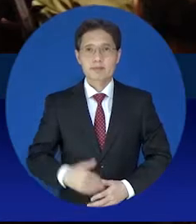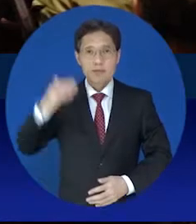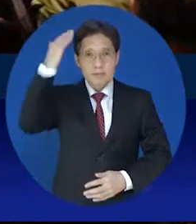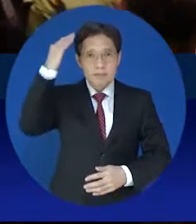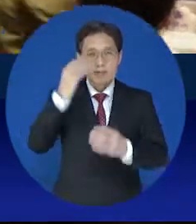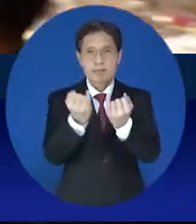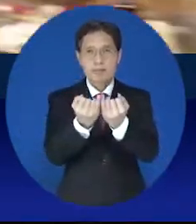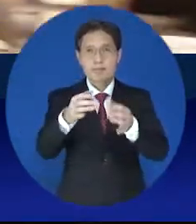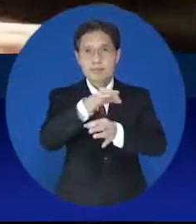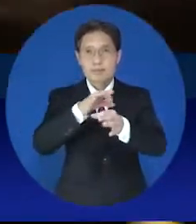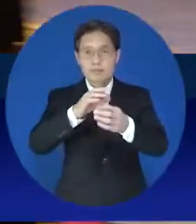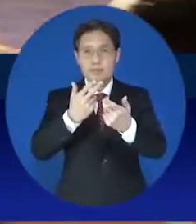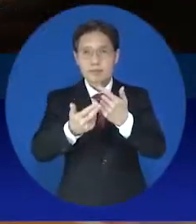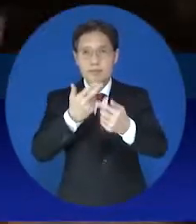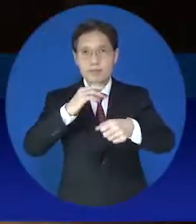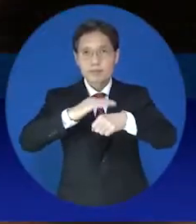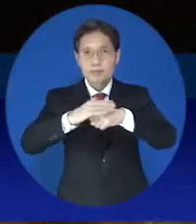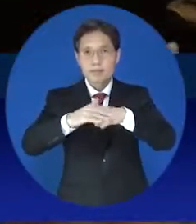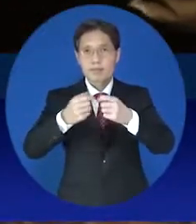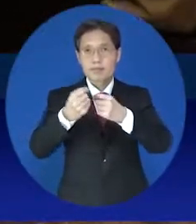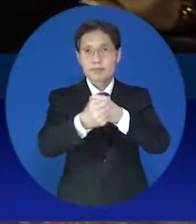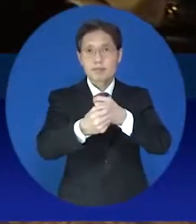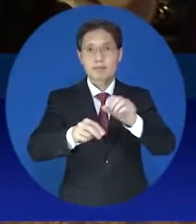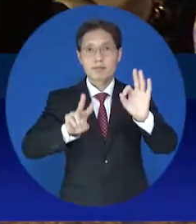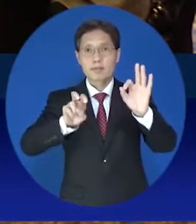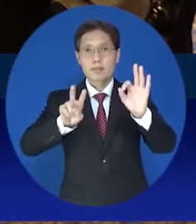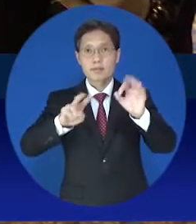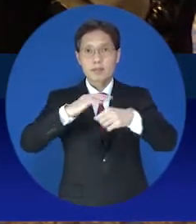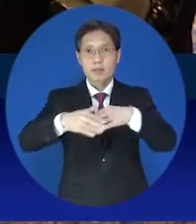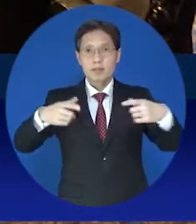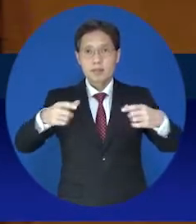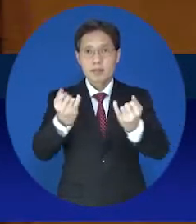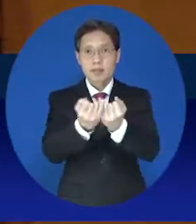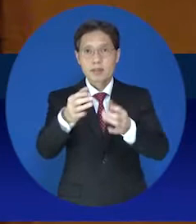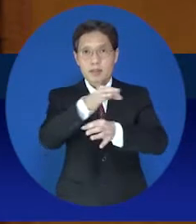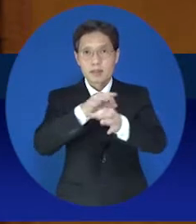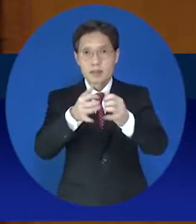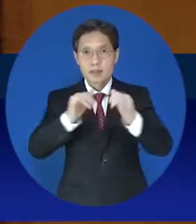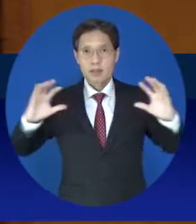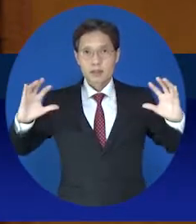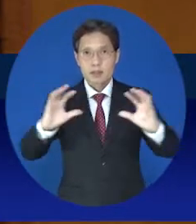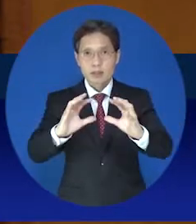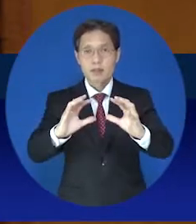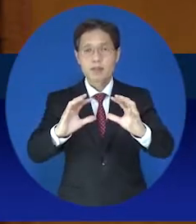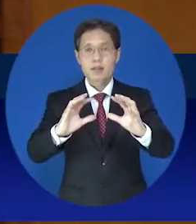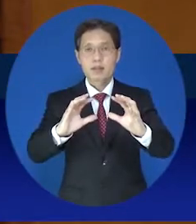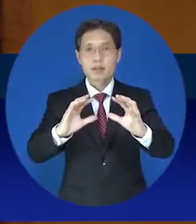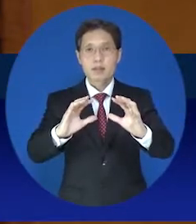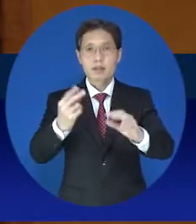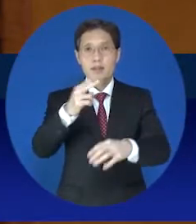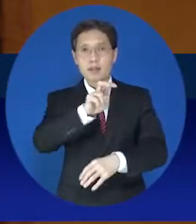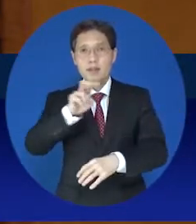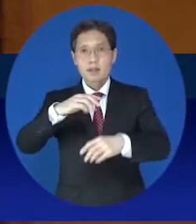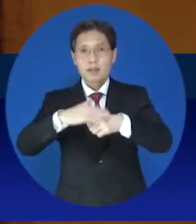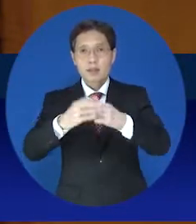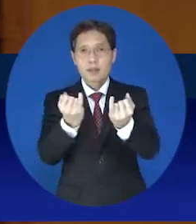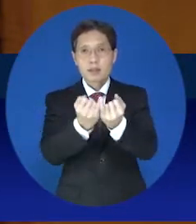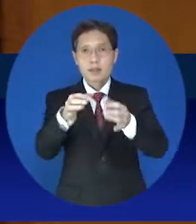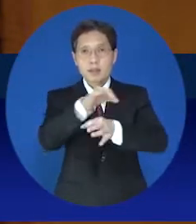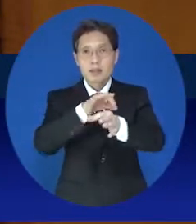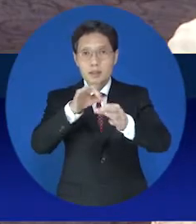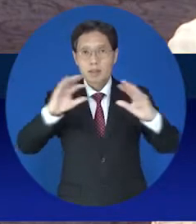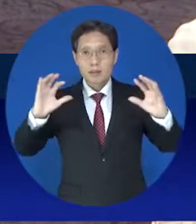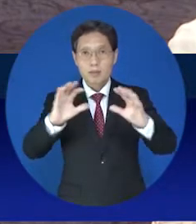한국 여성 경제인 협회 대구 지회가 22일 대구 지역 여성 경제인 들을 한자리에 아우르는 2020 대구 여성